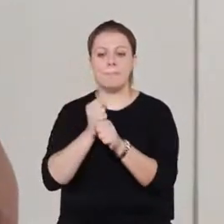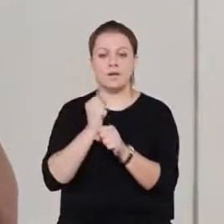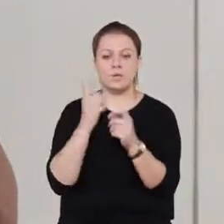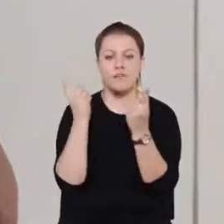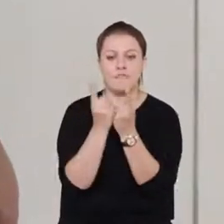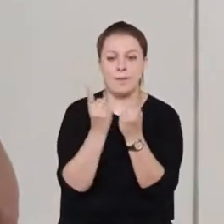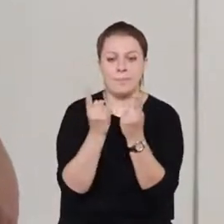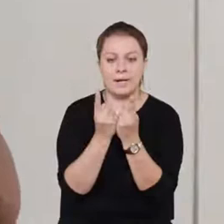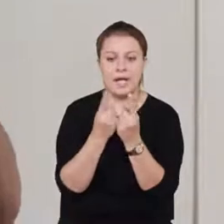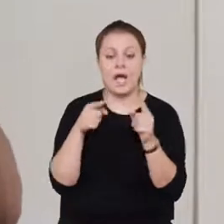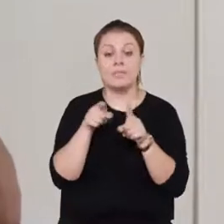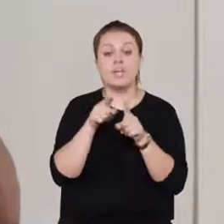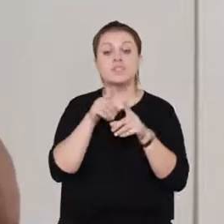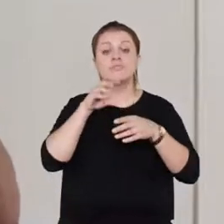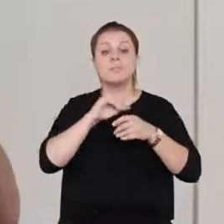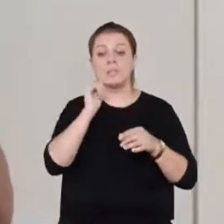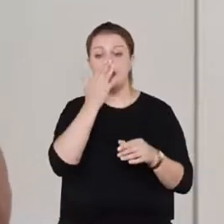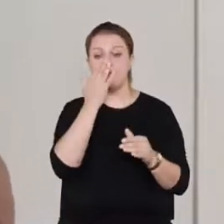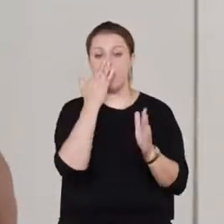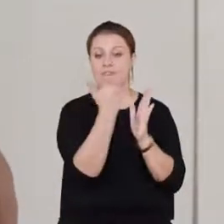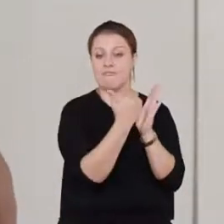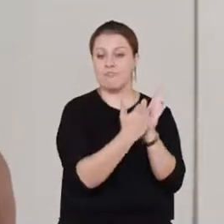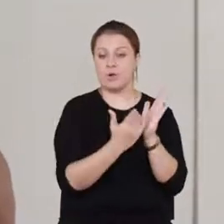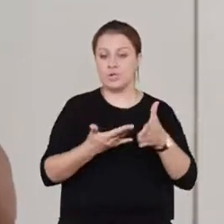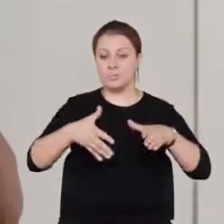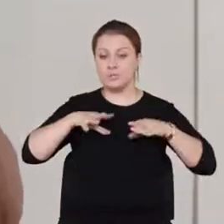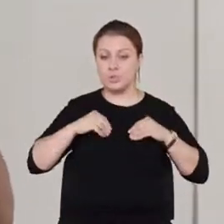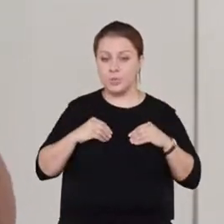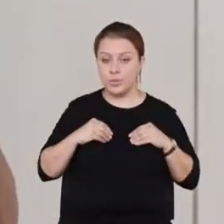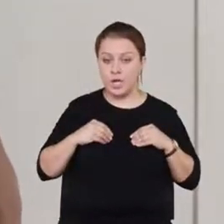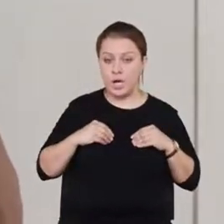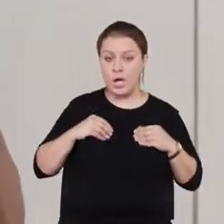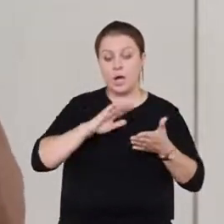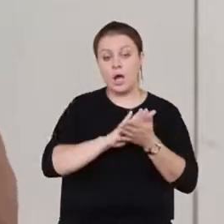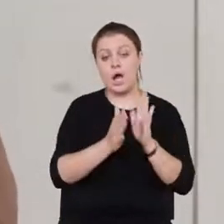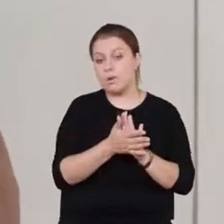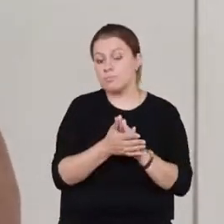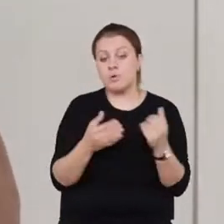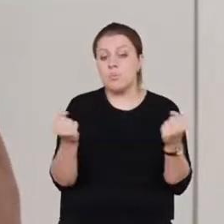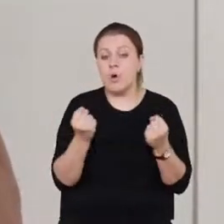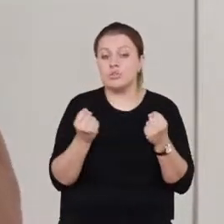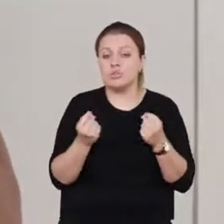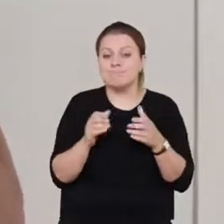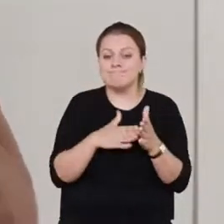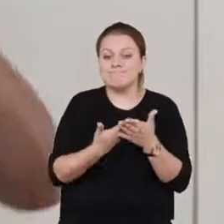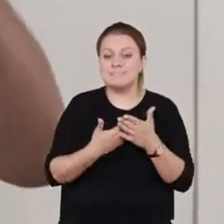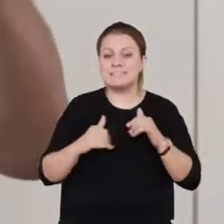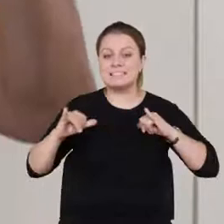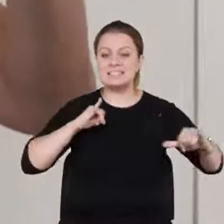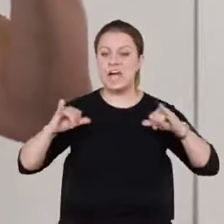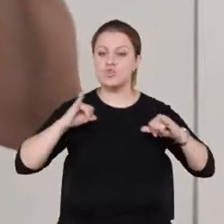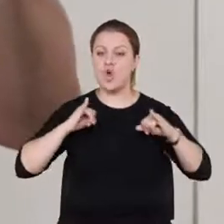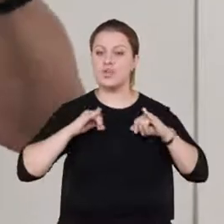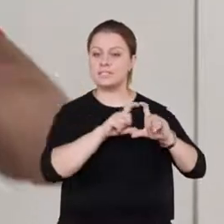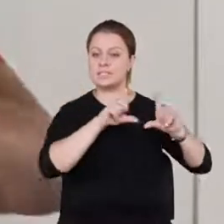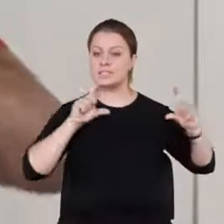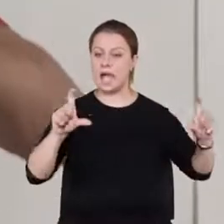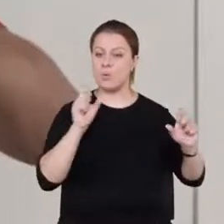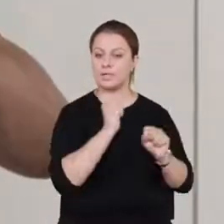lepszych standardach zatrudnienia, ewentualnie w wariancie skrajnym zarządzaniu